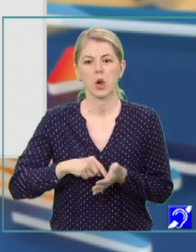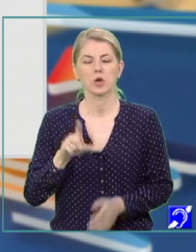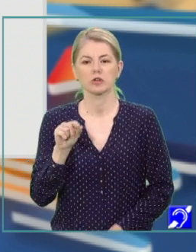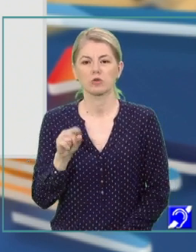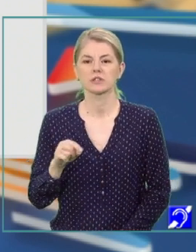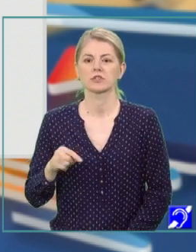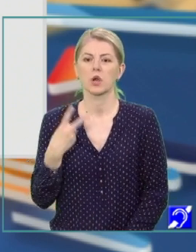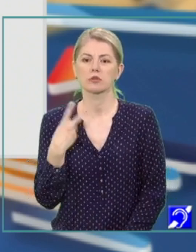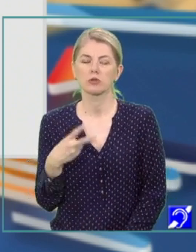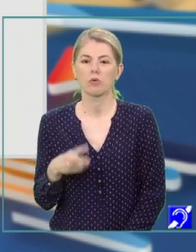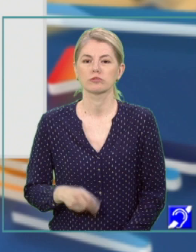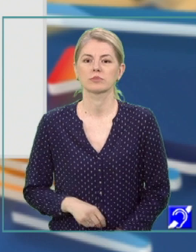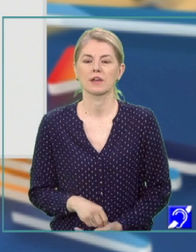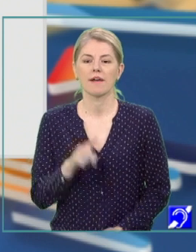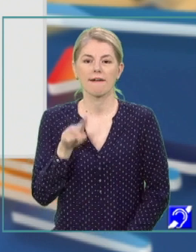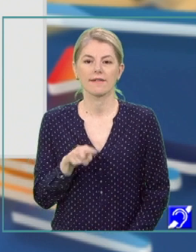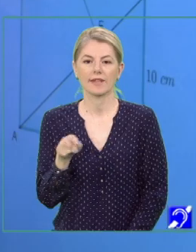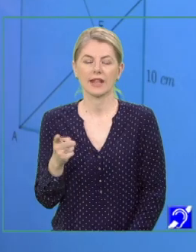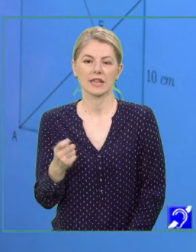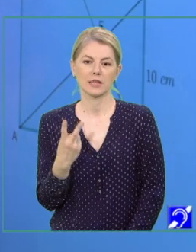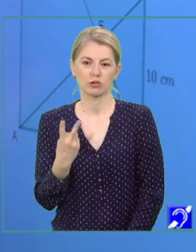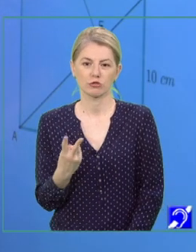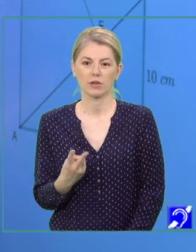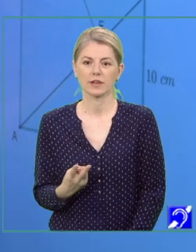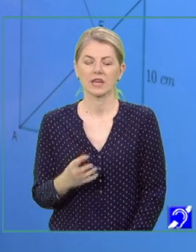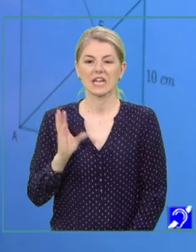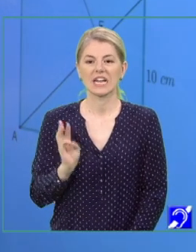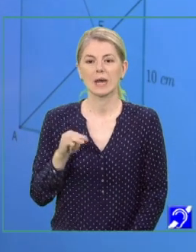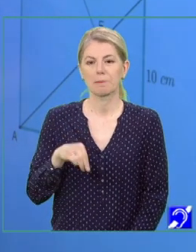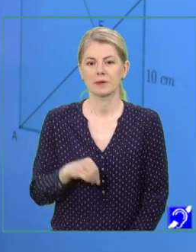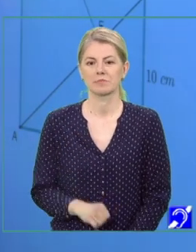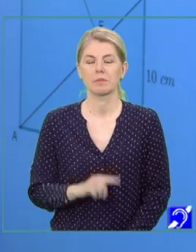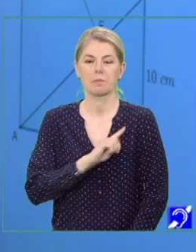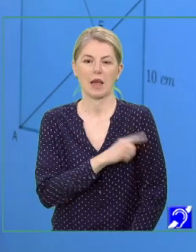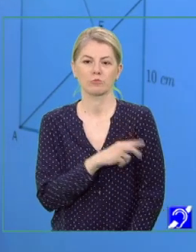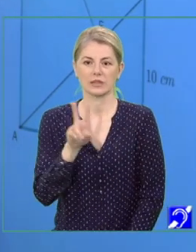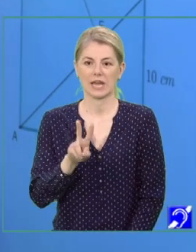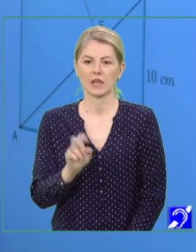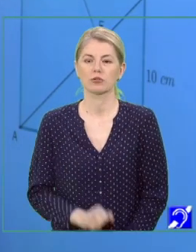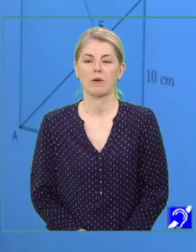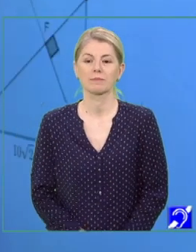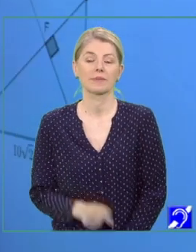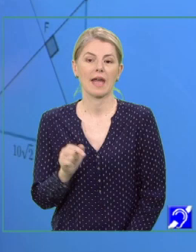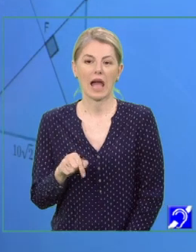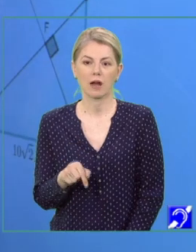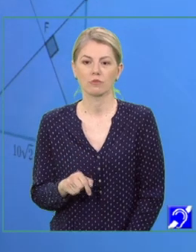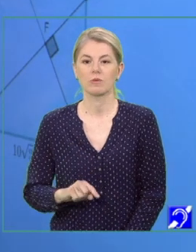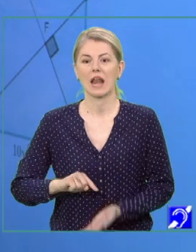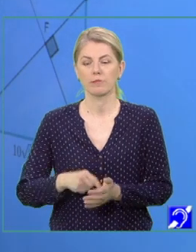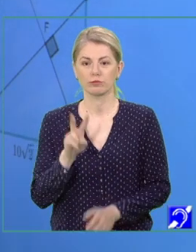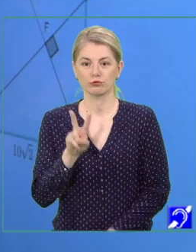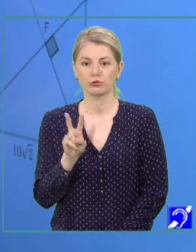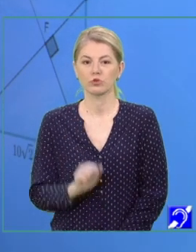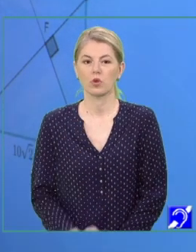20, 200 radical din 2 centimetri pătrați. E, acum la punctul